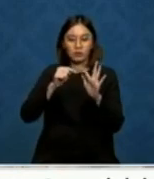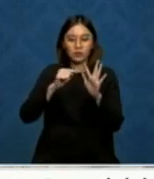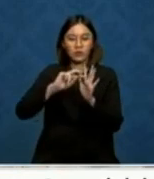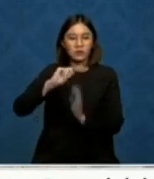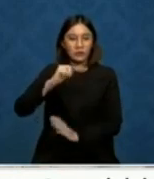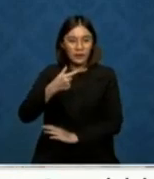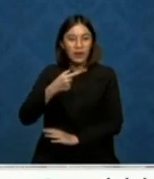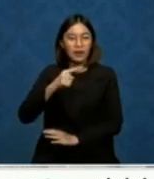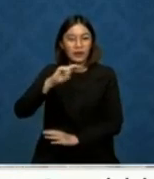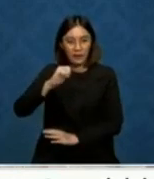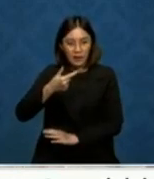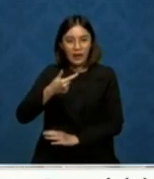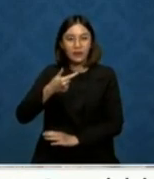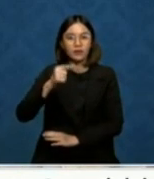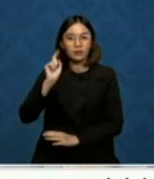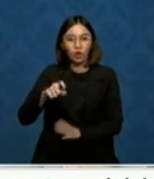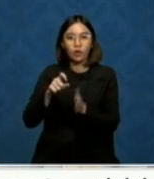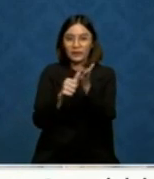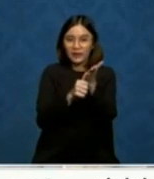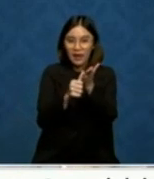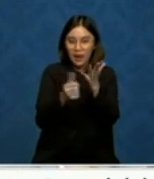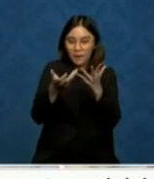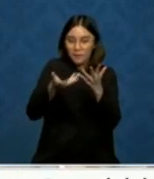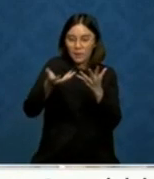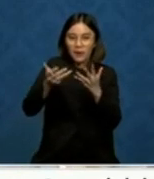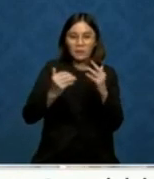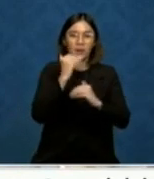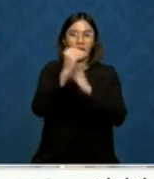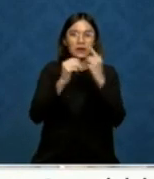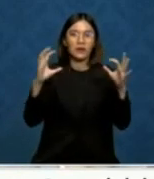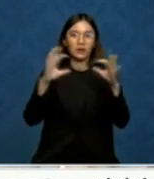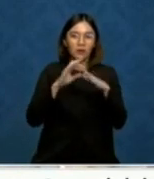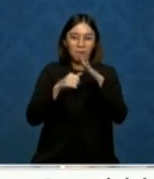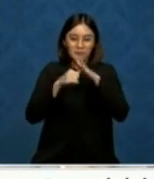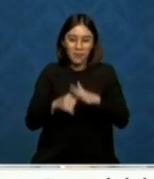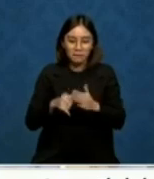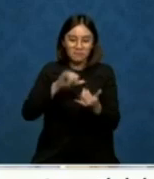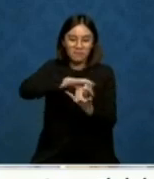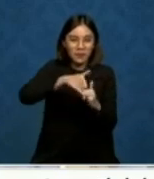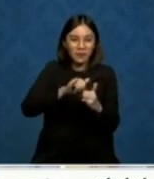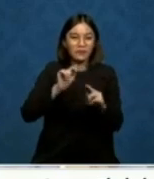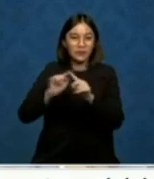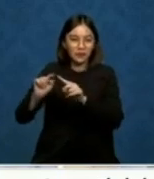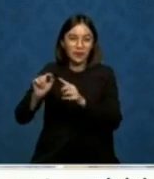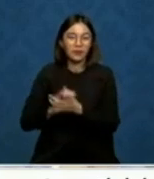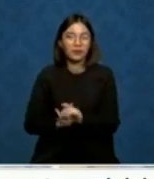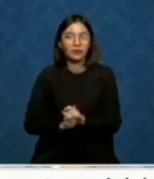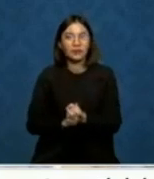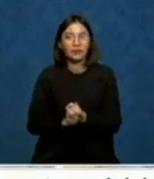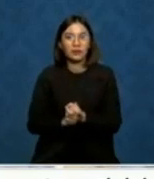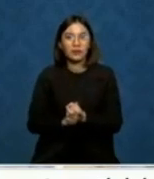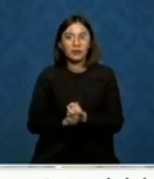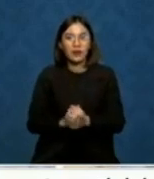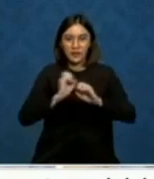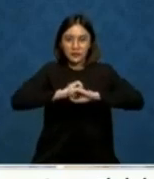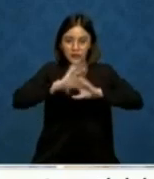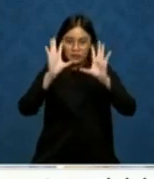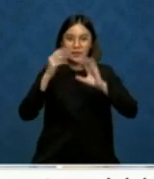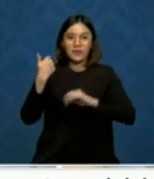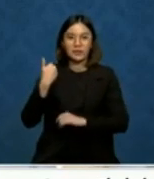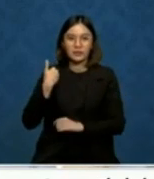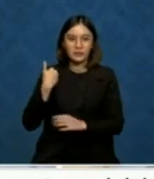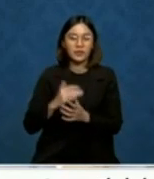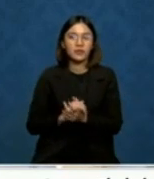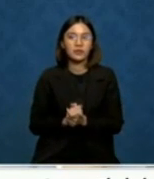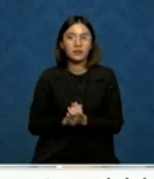ครับสมควรมีการแก้ไขยกระดับเรื่องของการคุกคามทางเพศนะครับให้มีความชัดเจนแล้วก็